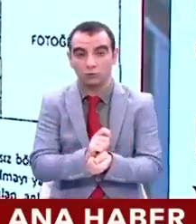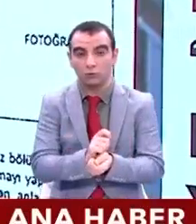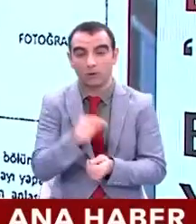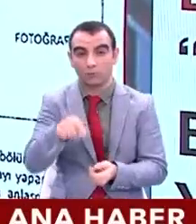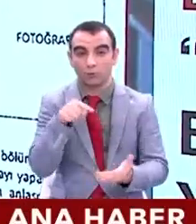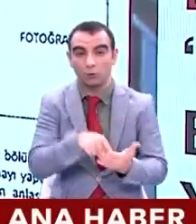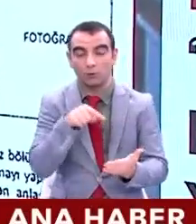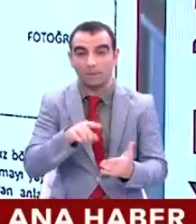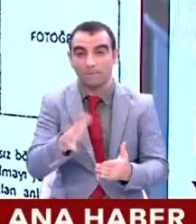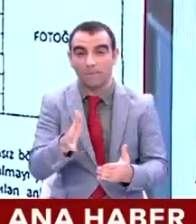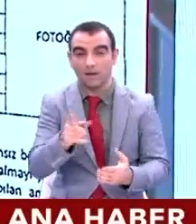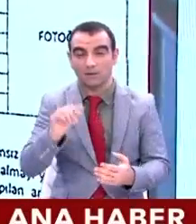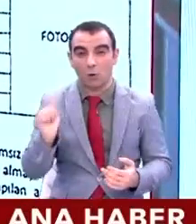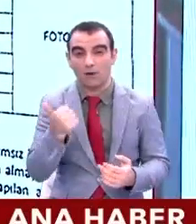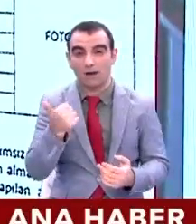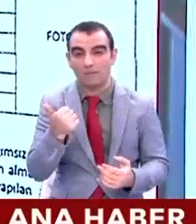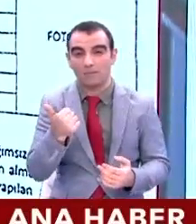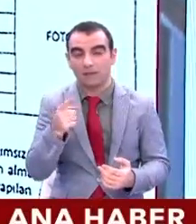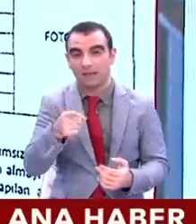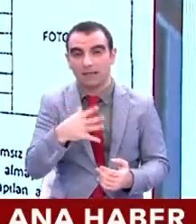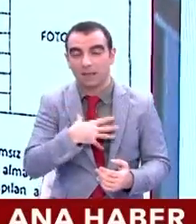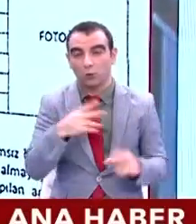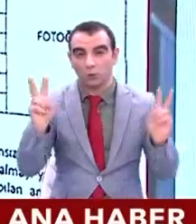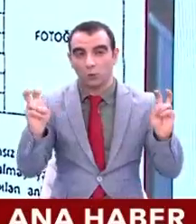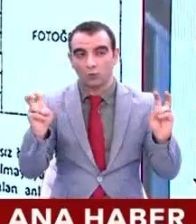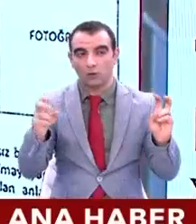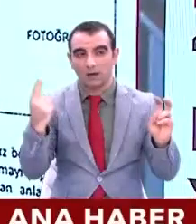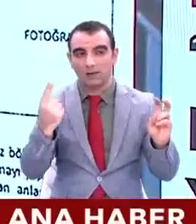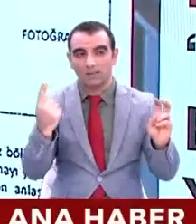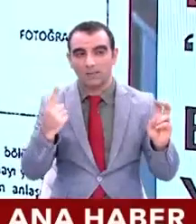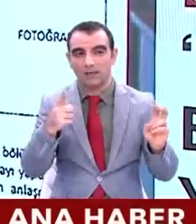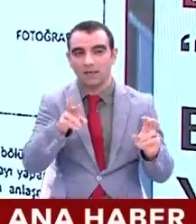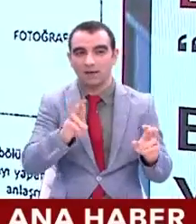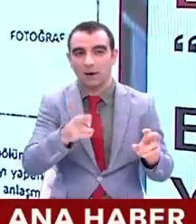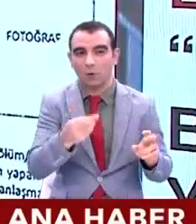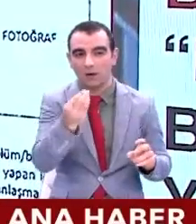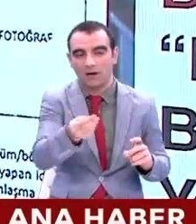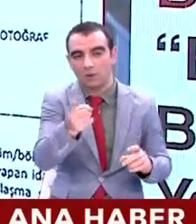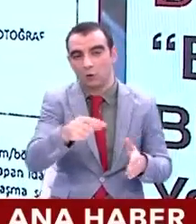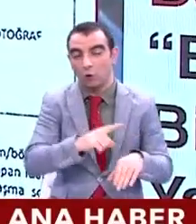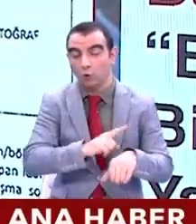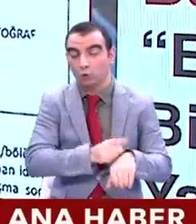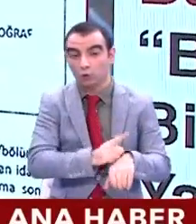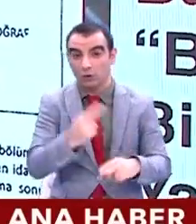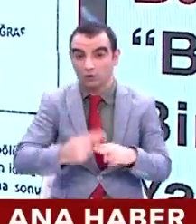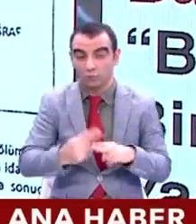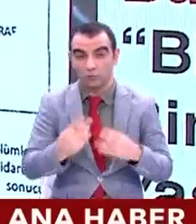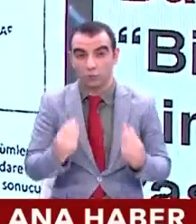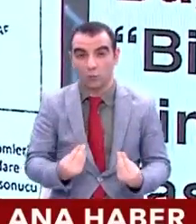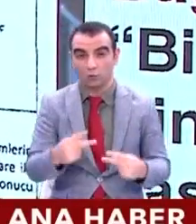bu noktada da bazı önemli konsol suyunlara da birtakım ruhsatlar veriliyor ki süreç hızlandırırsın yani